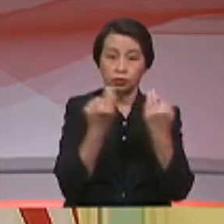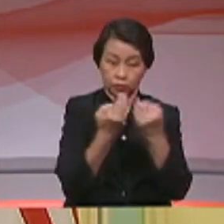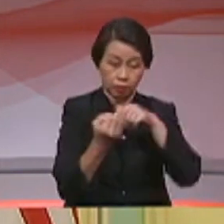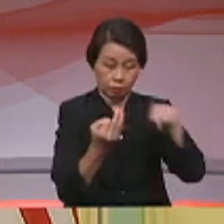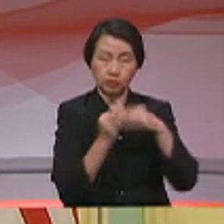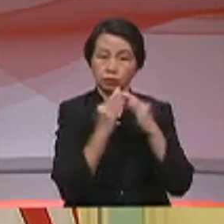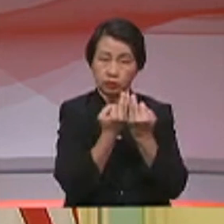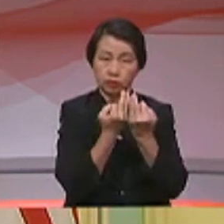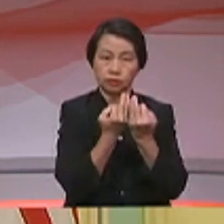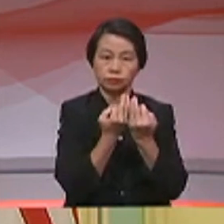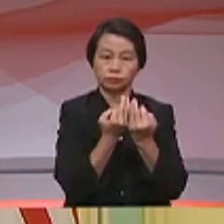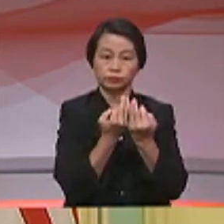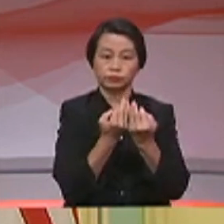yang